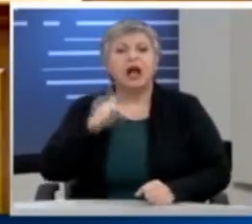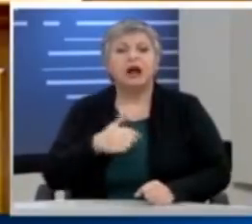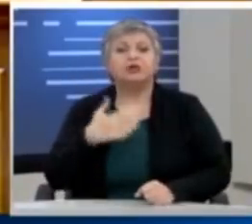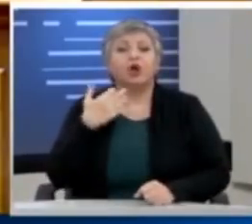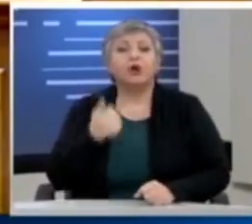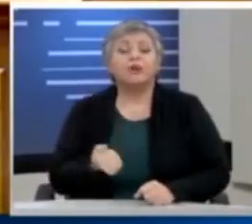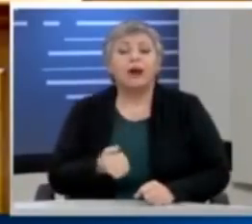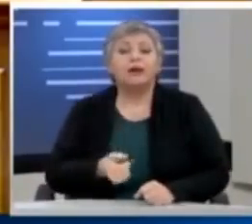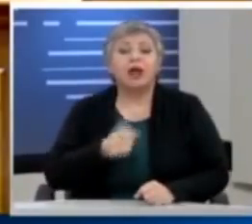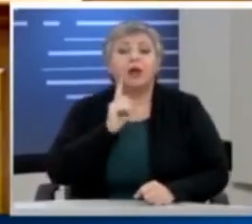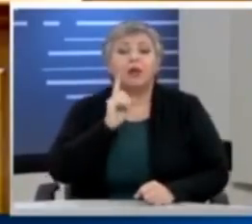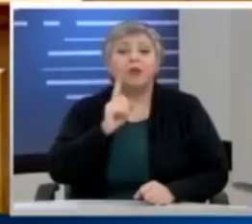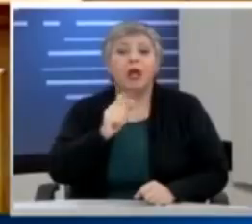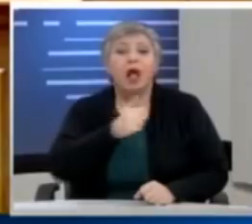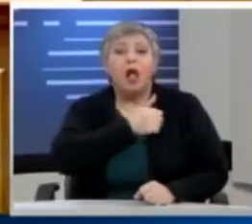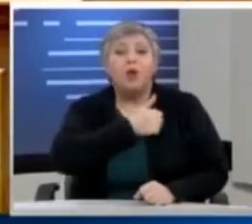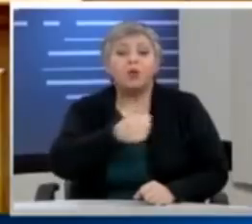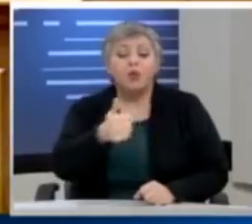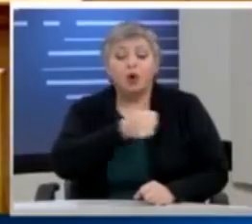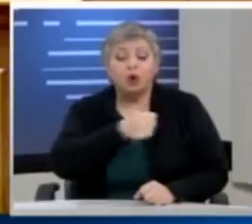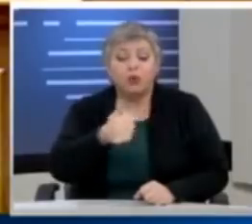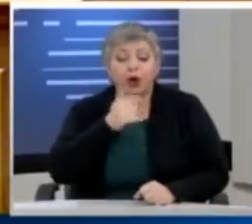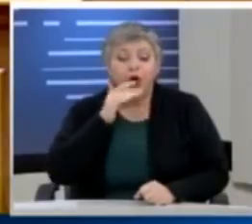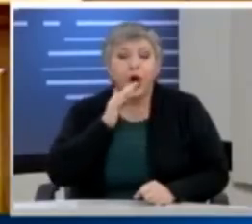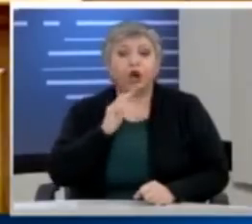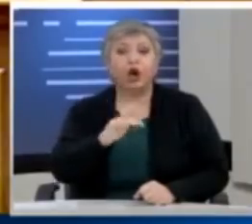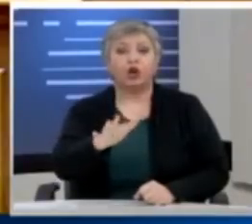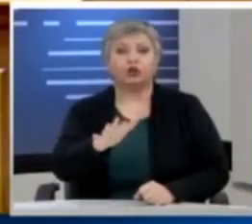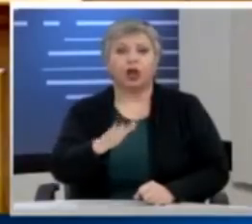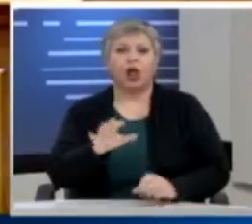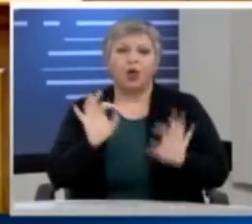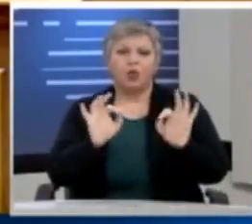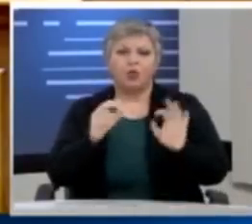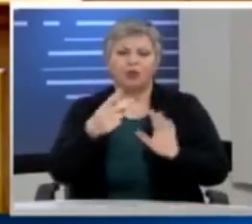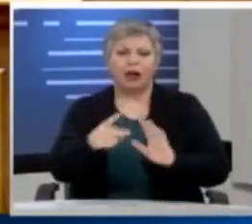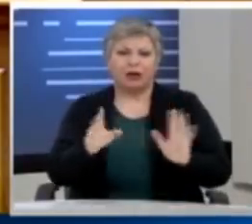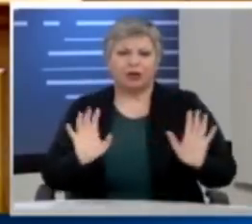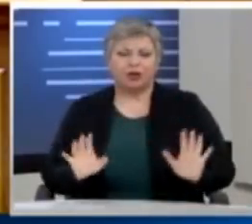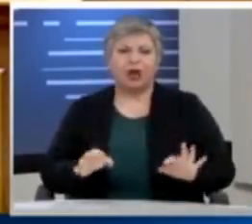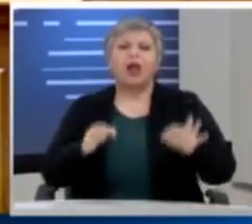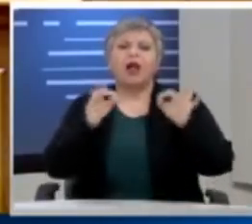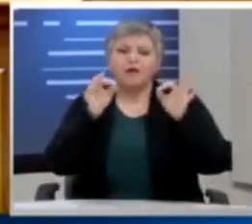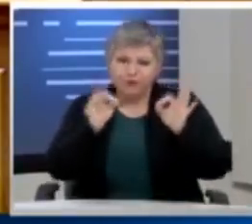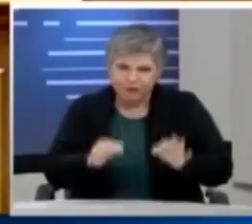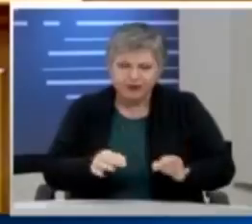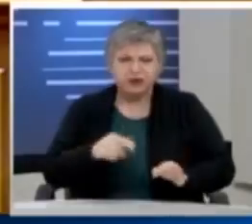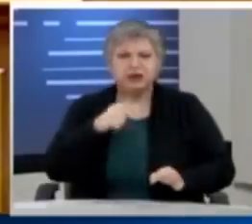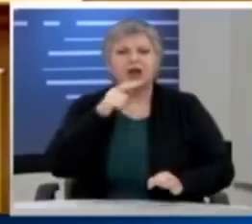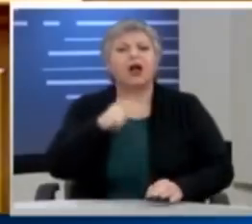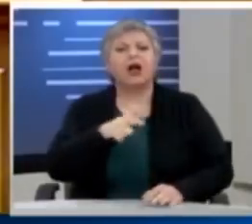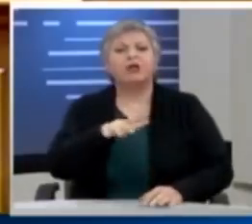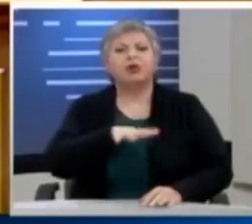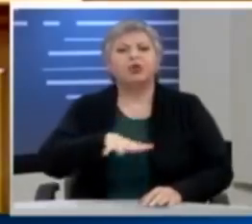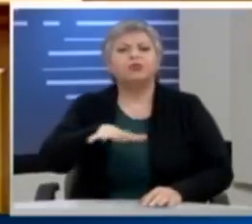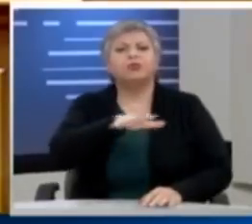ξεχωριστή διαμορφωμένη ενιαία μακεδονική γλώσσα. Φυσικά, ένα τμήμα των κατοίκων που έμεναν σε αυτό το κομμάτι στην περιοχή